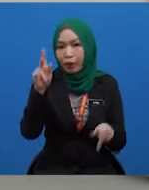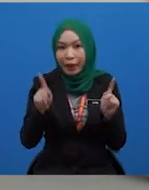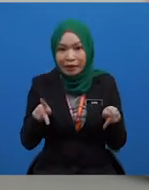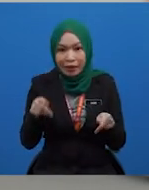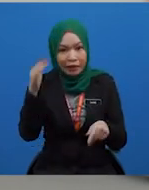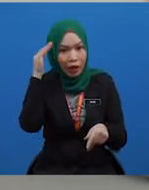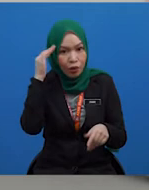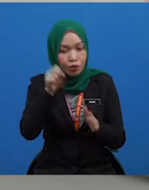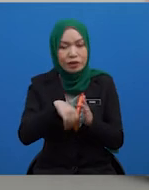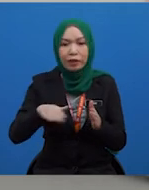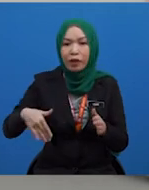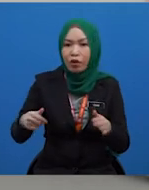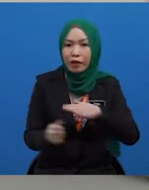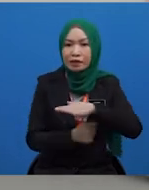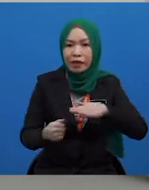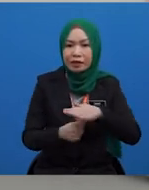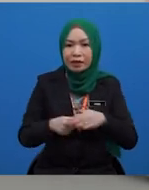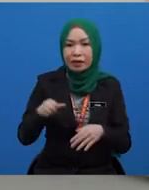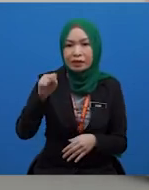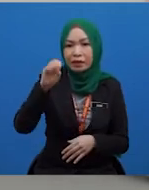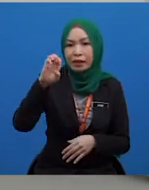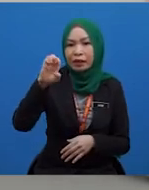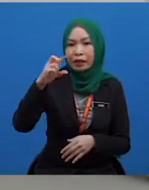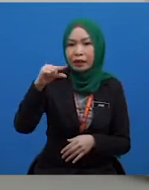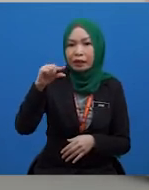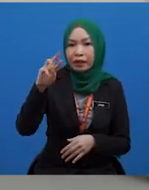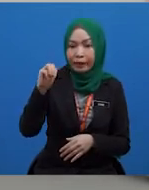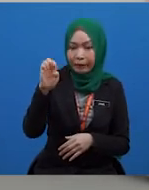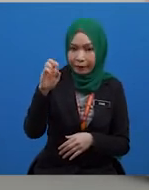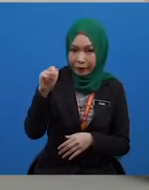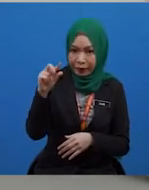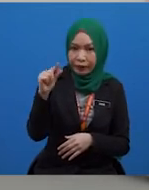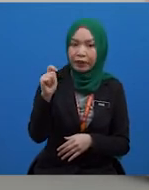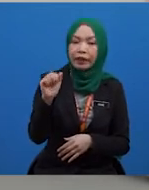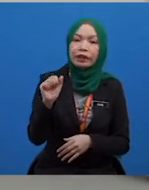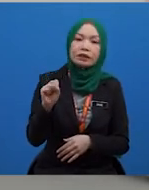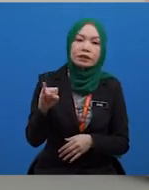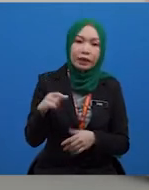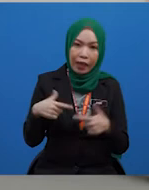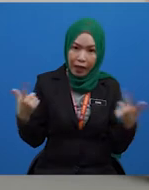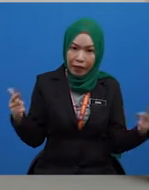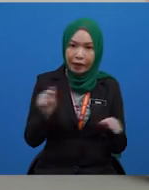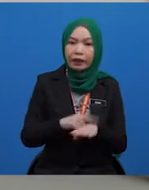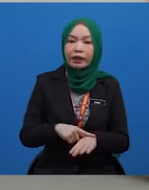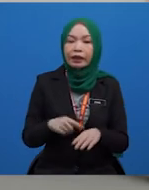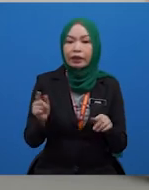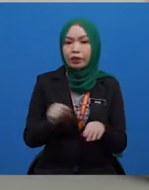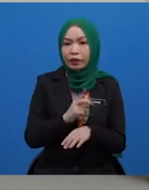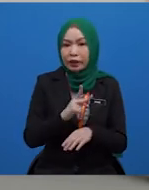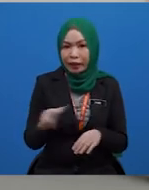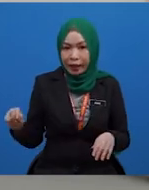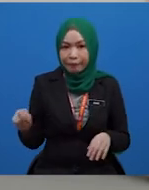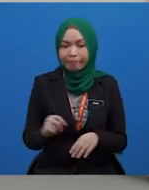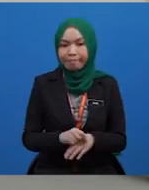digunakan secara efektif dalam membuat penilaian ataupun analisis sesuatu saiz